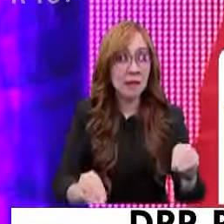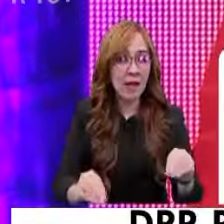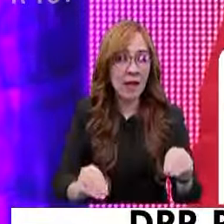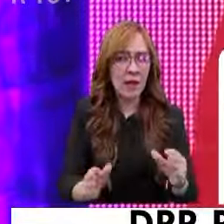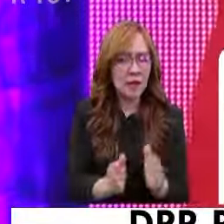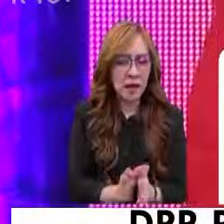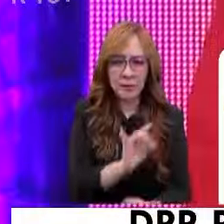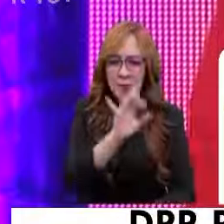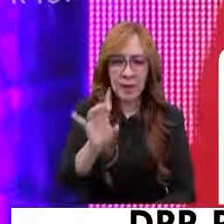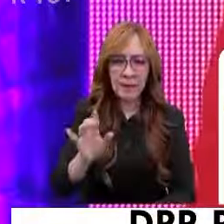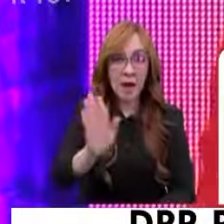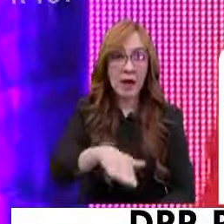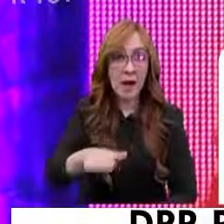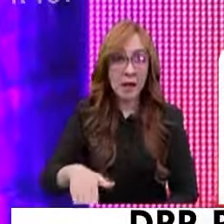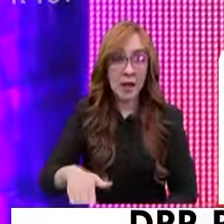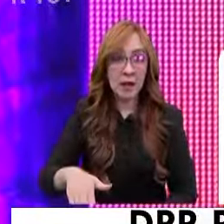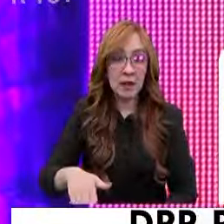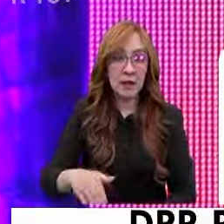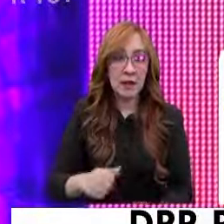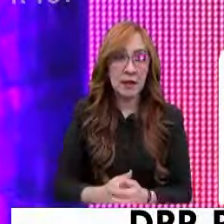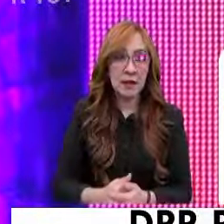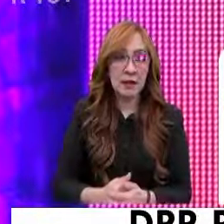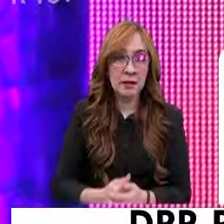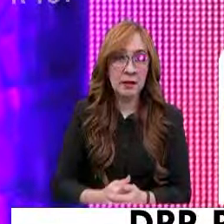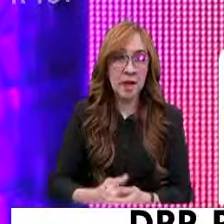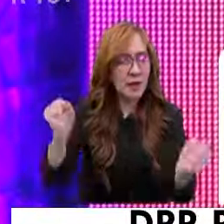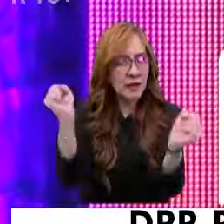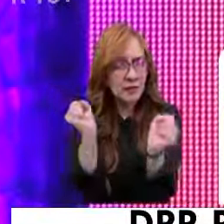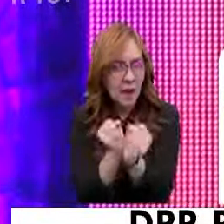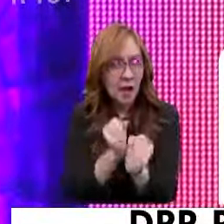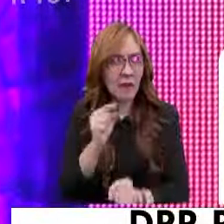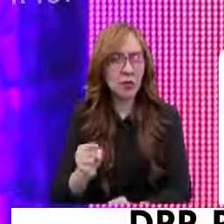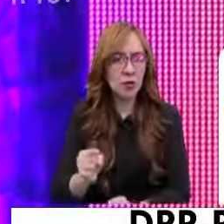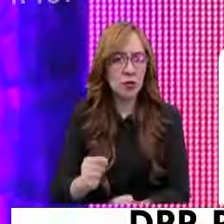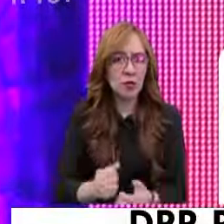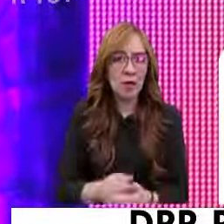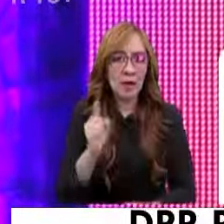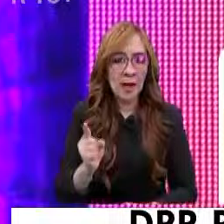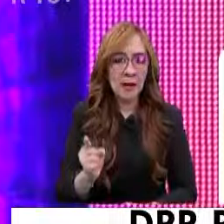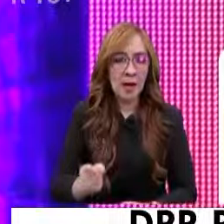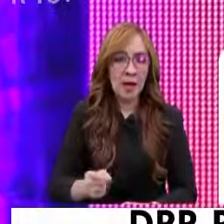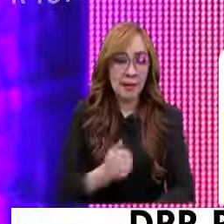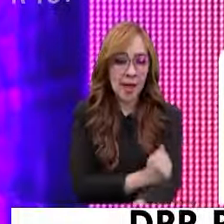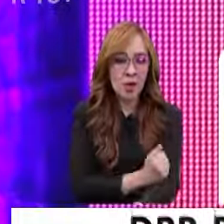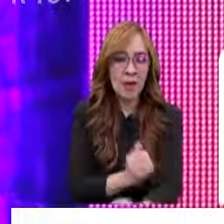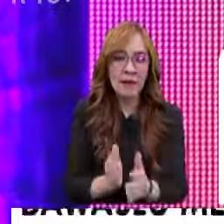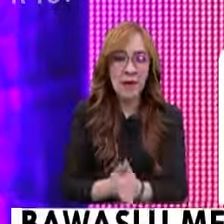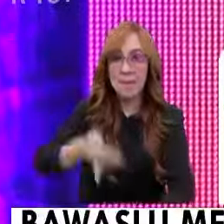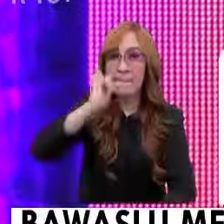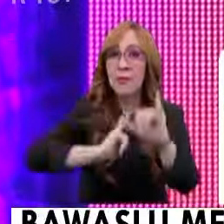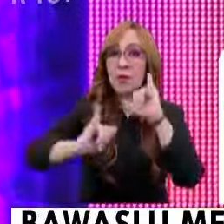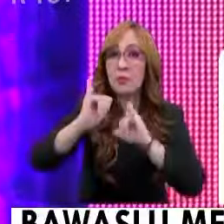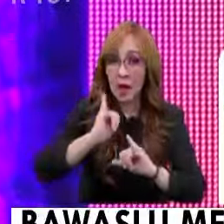banyak-banyak yang ditahan Itu gara-gara minuman maupun narkoba yang sering dibina oleh pores dilepas